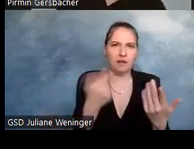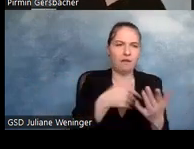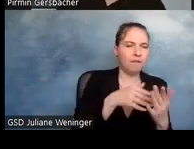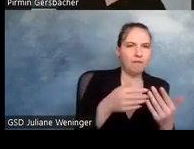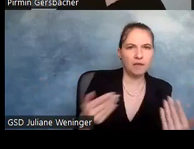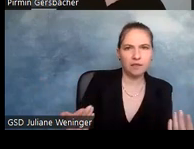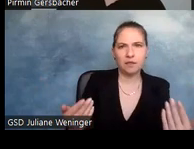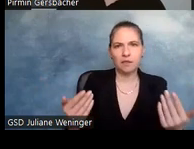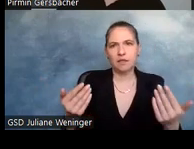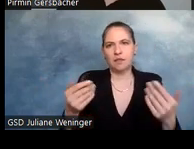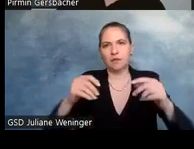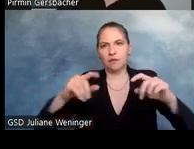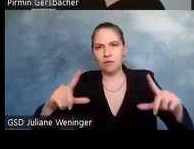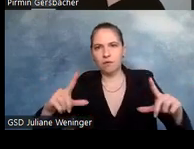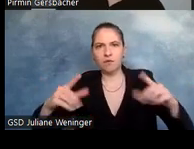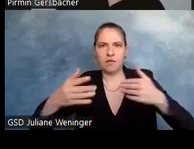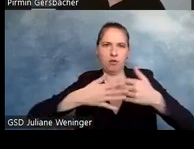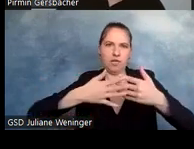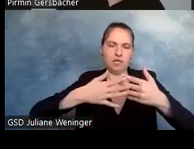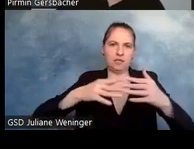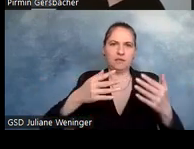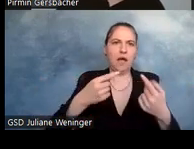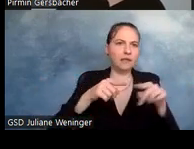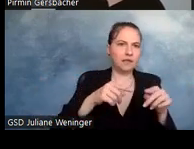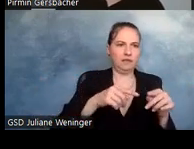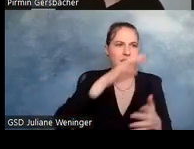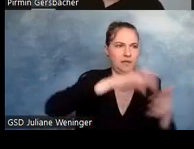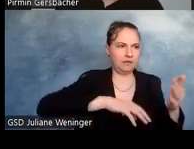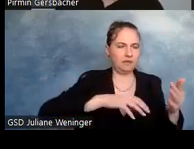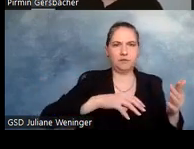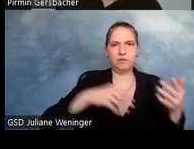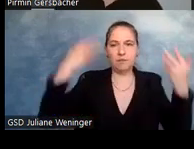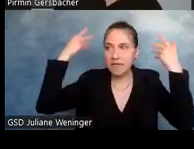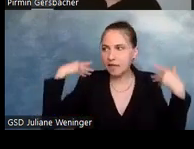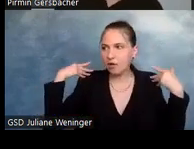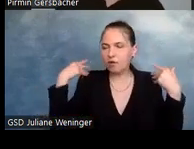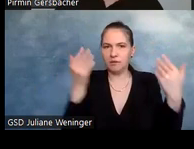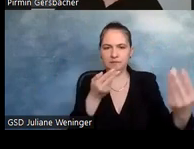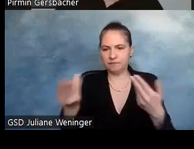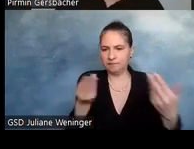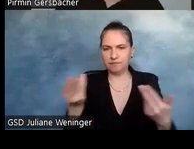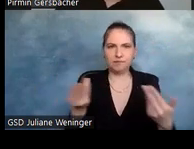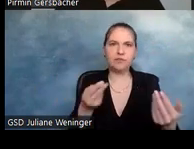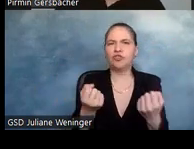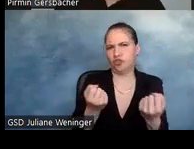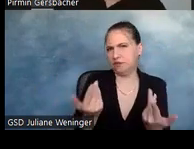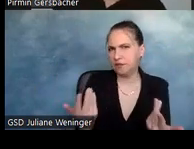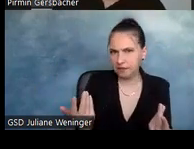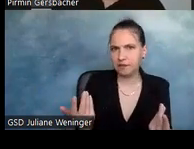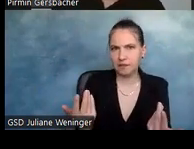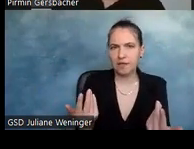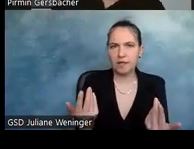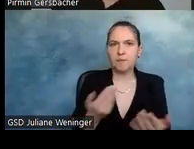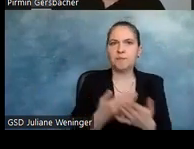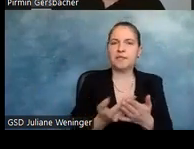dann groß genug sein, der Kontrastunterschied zum anderen Text und gleichzeitig noch zum Hintergrund und der normale Text auch zum Hintergrund. Und also das heißt, das